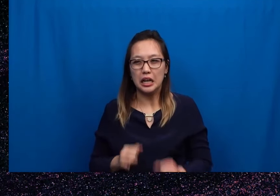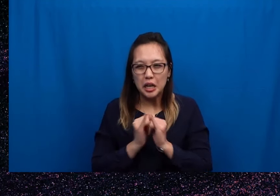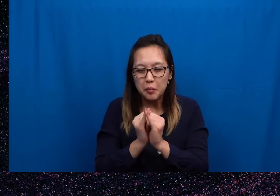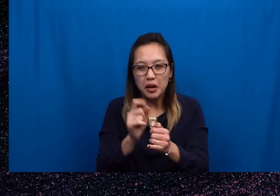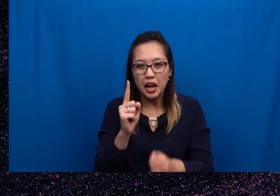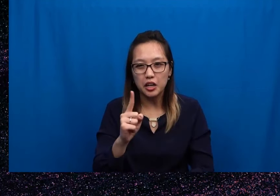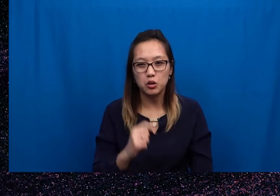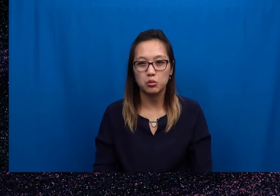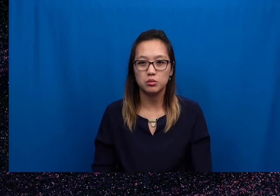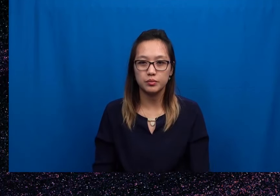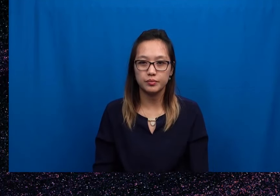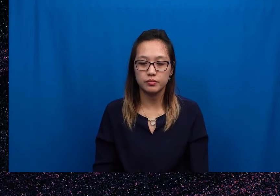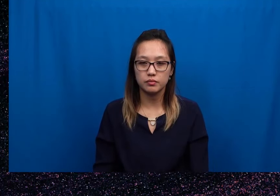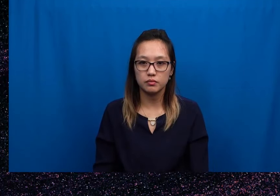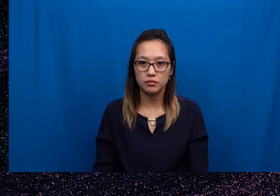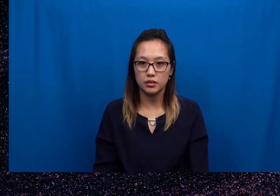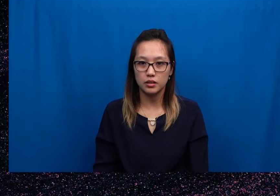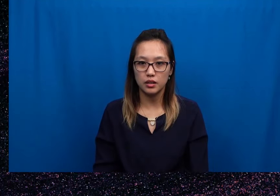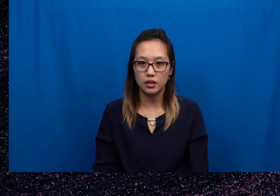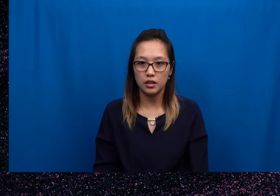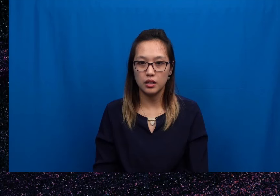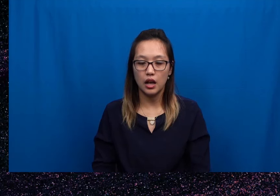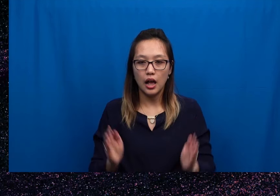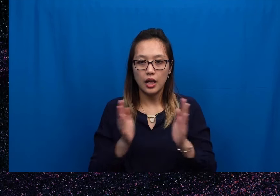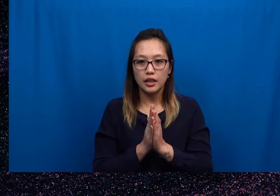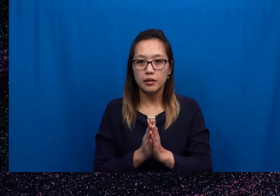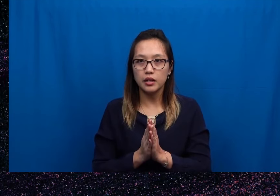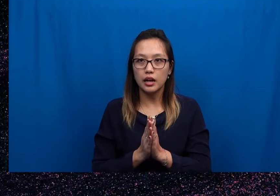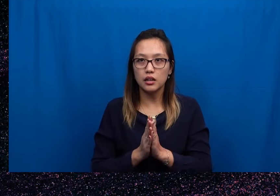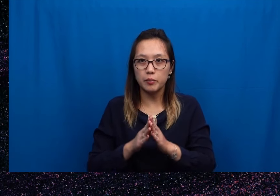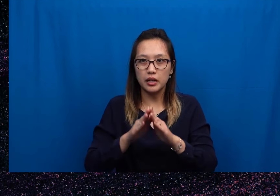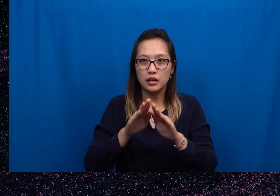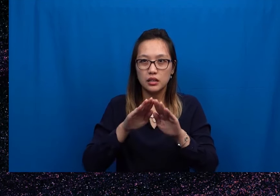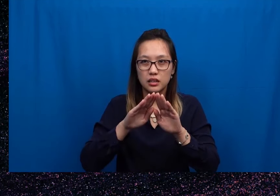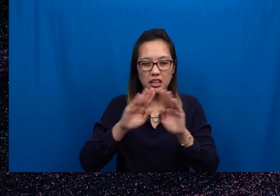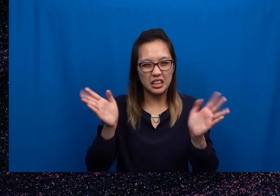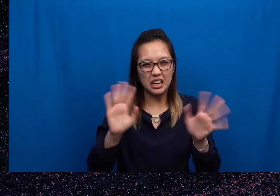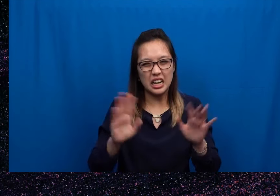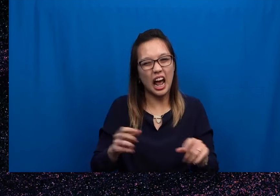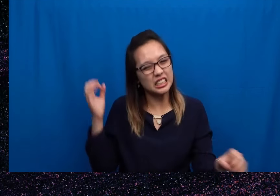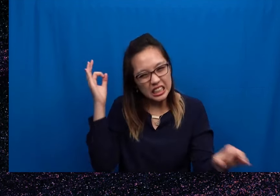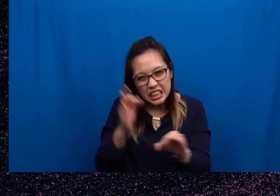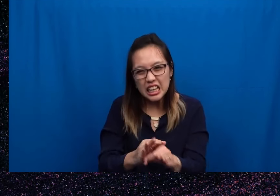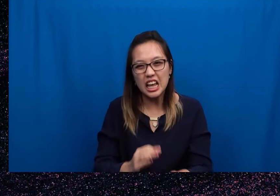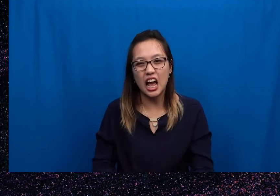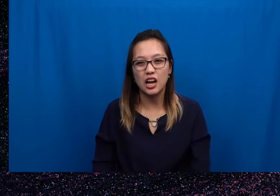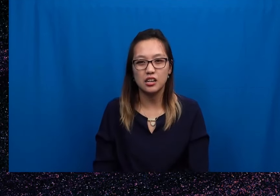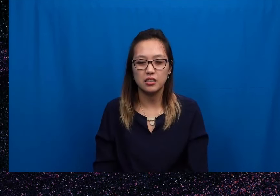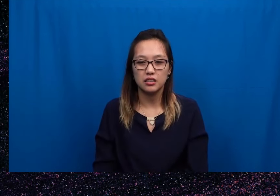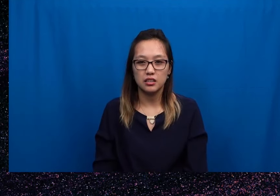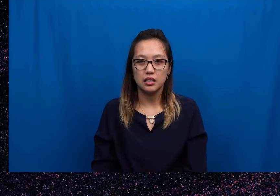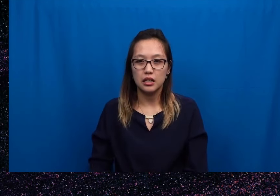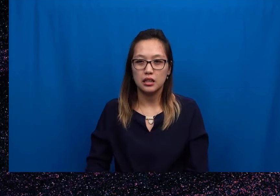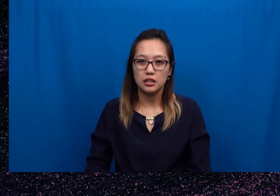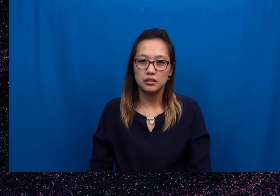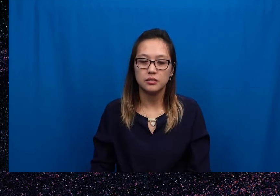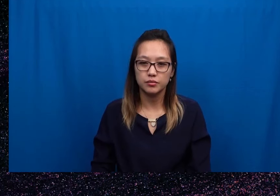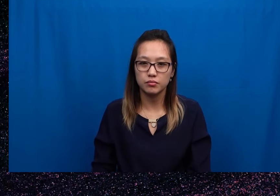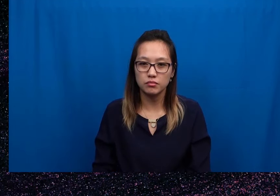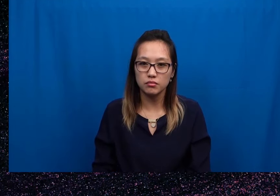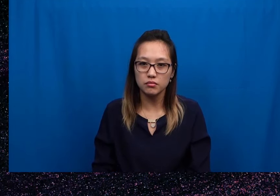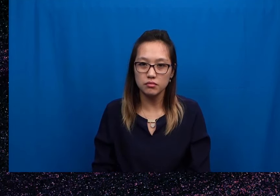sendiri. Dan mengingkari sifat dari Allah sendiri. Ada banyak orang yang seperti itu sebenarnya.